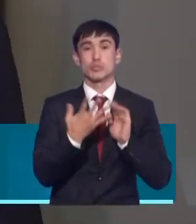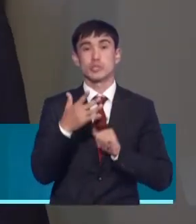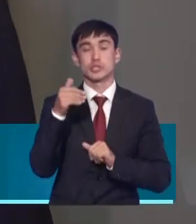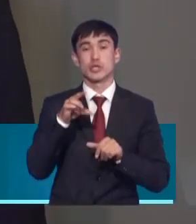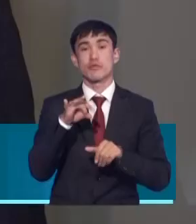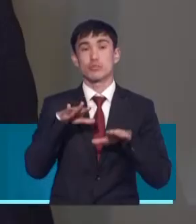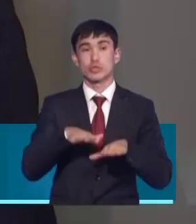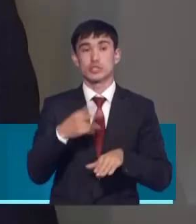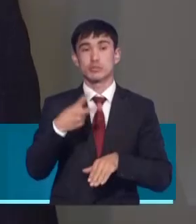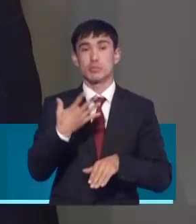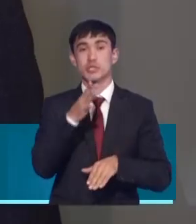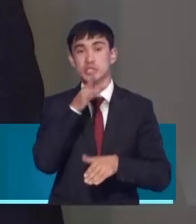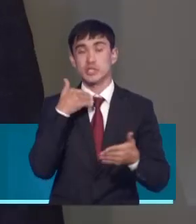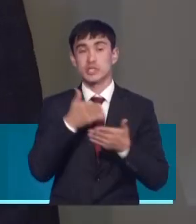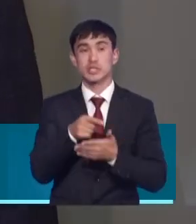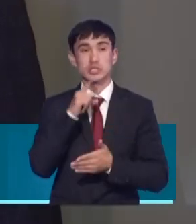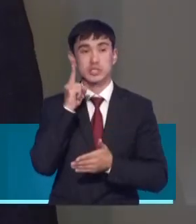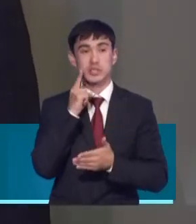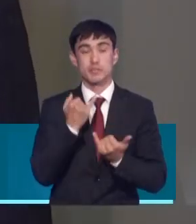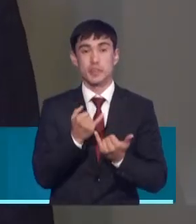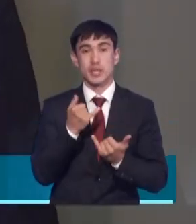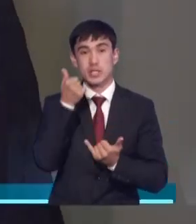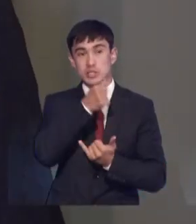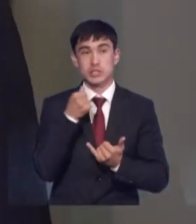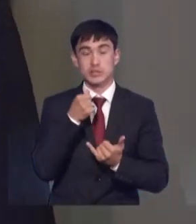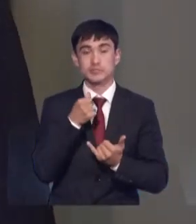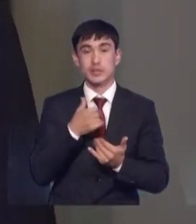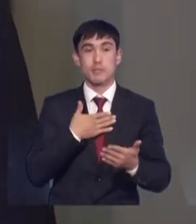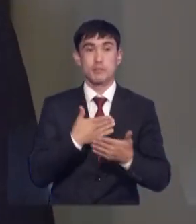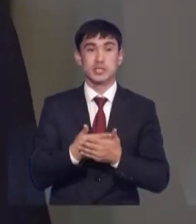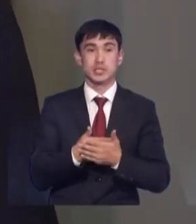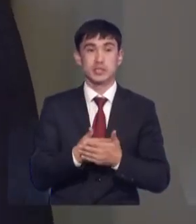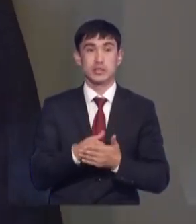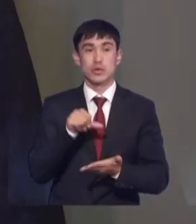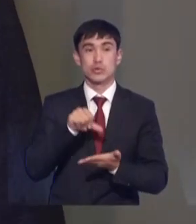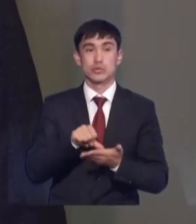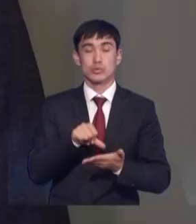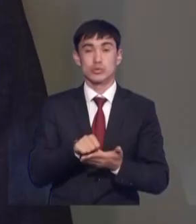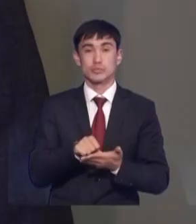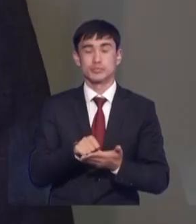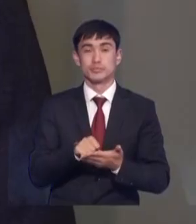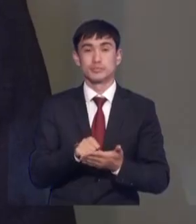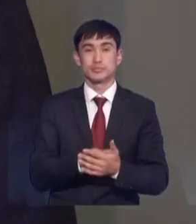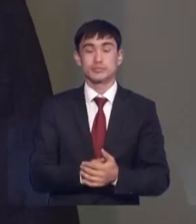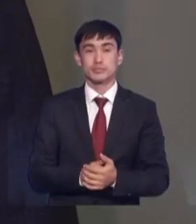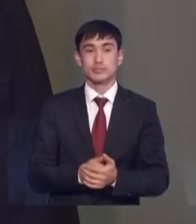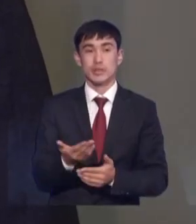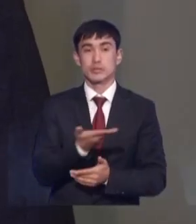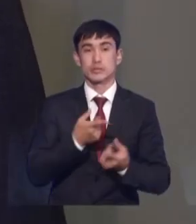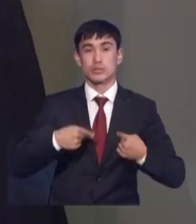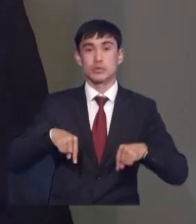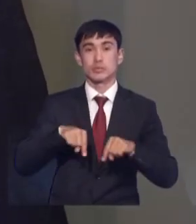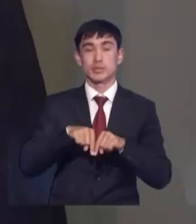мына 25 жасқа дейінгі жастар биылғы жылы сондай бір өздерінің белсенді үлестерін қосып, мына біздің